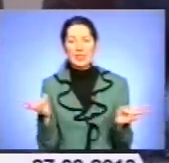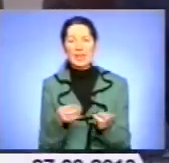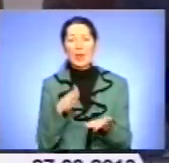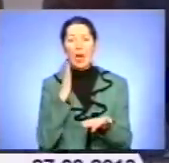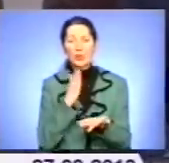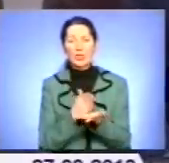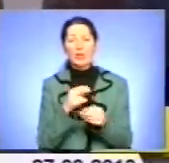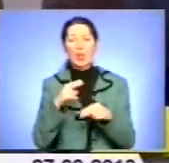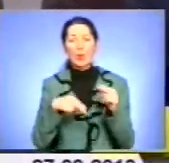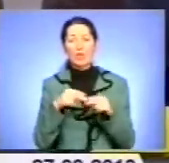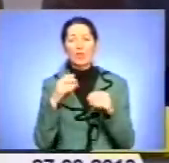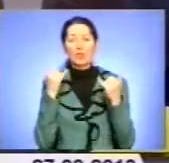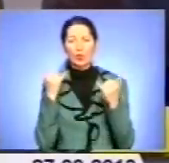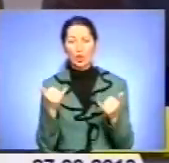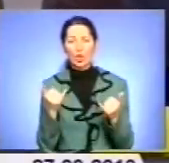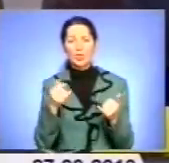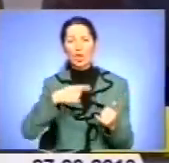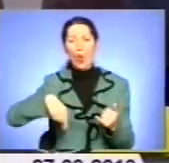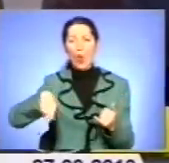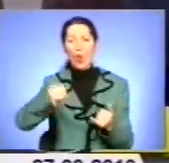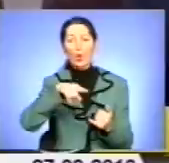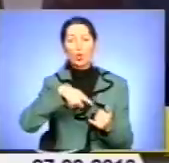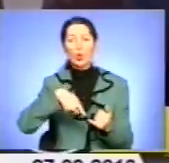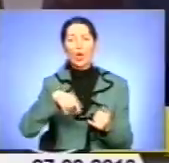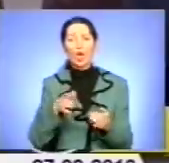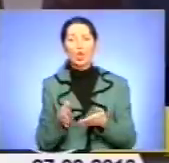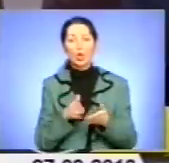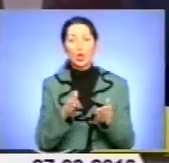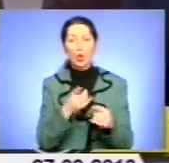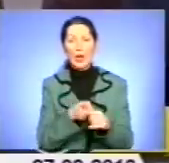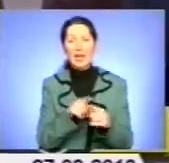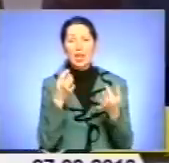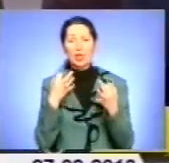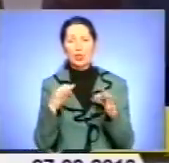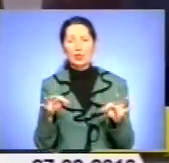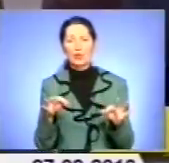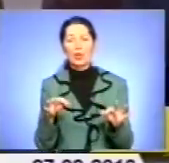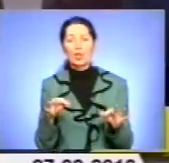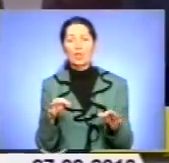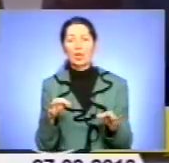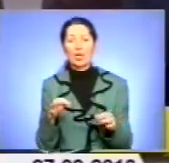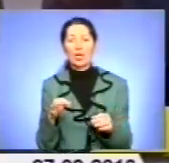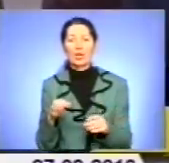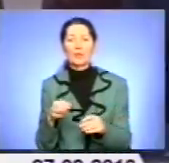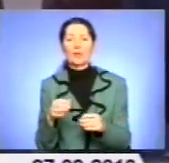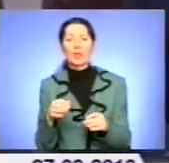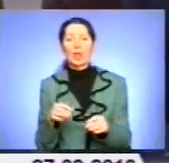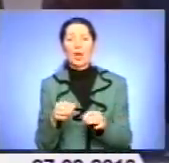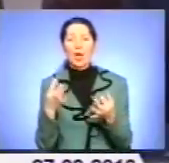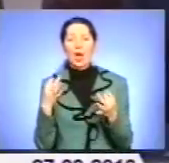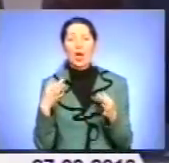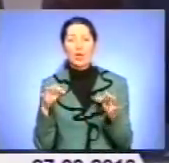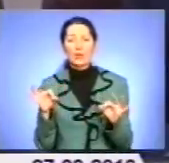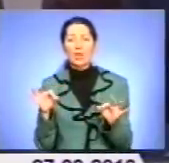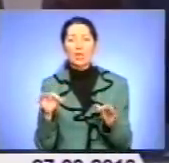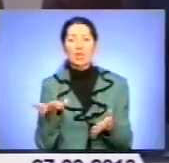поставити будівництво сучасної окружної дороги, яка дозволить розвантажити місто. Але